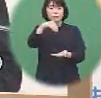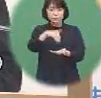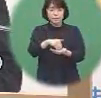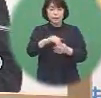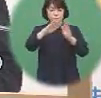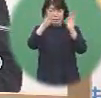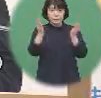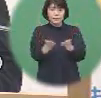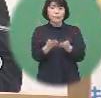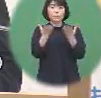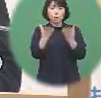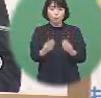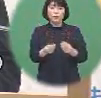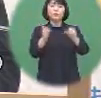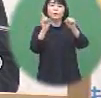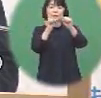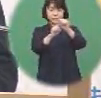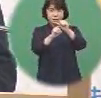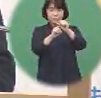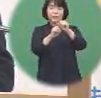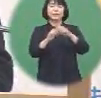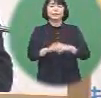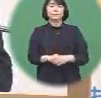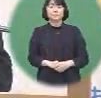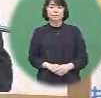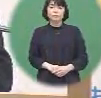接種完了を目指しています